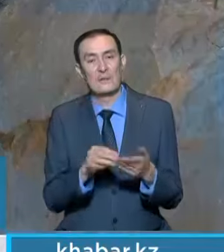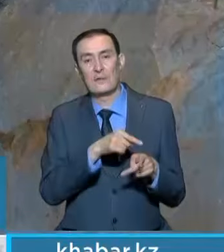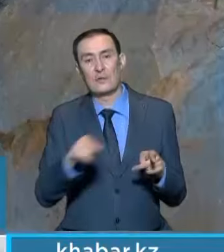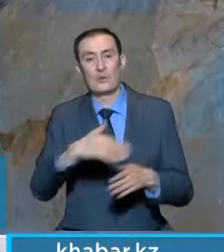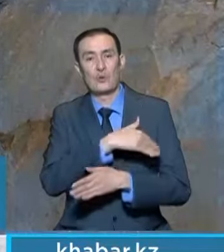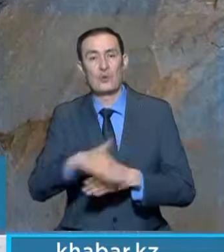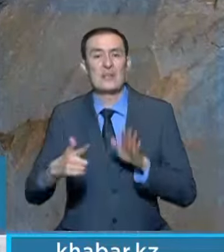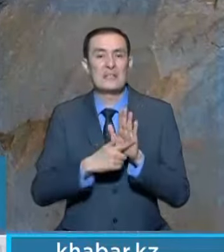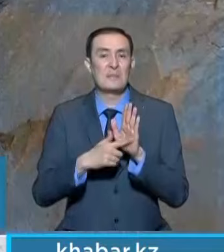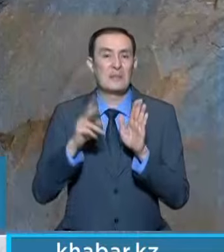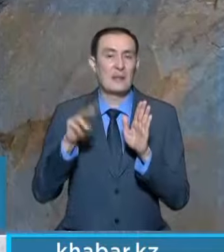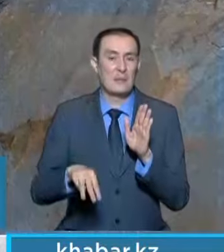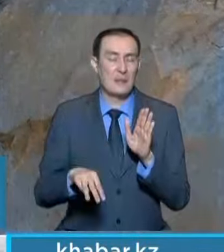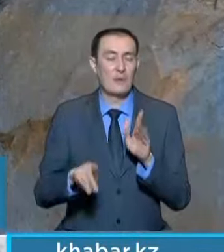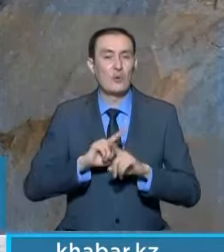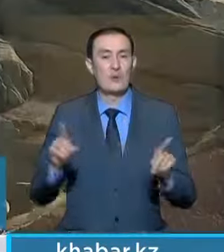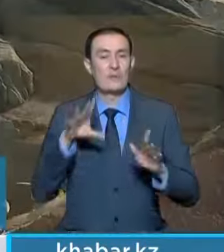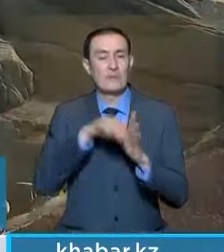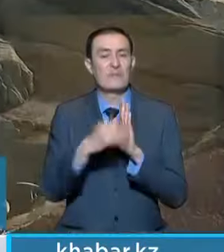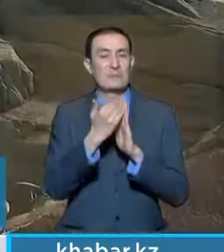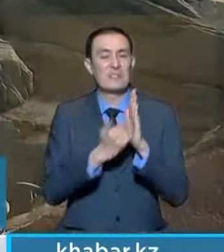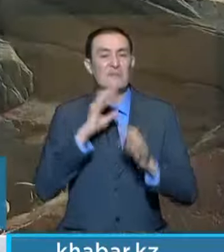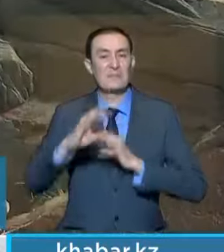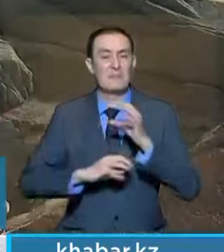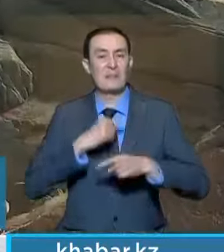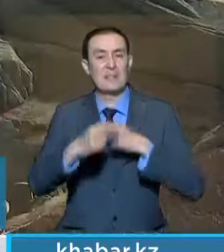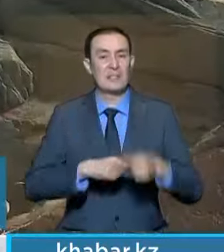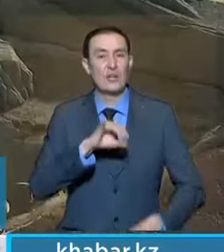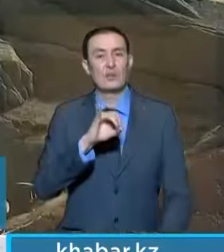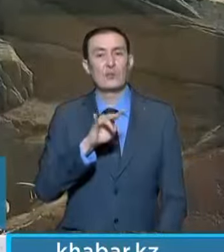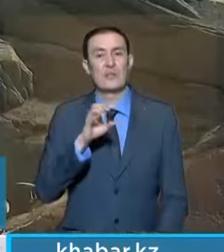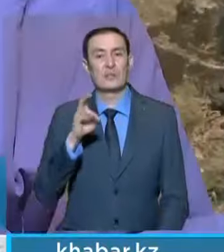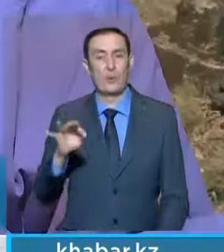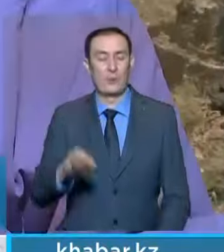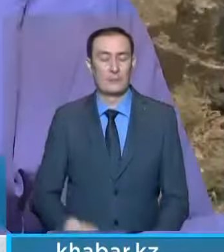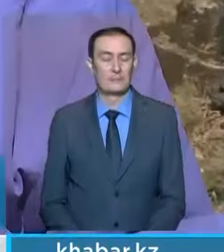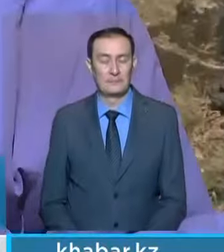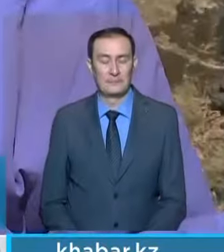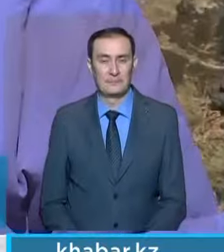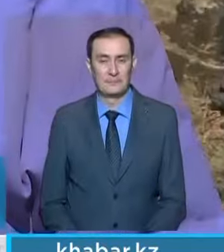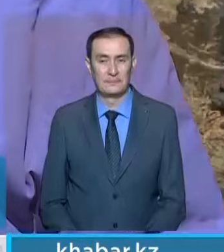вдоль 7 километров. Уникальный объект вошел в список всемирного наследия ЮНЕСКО.